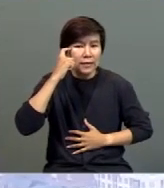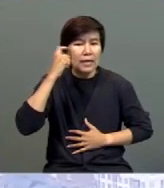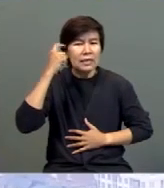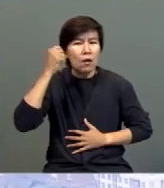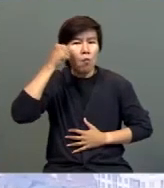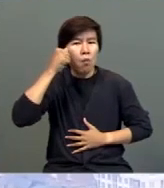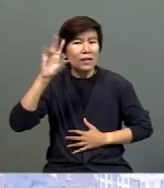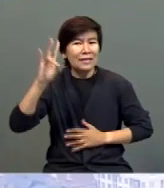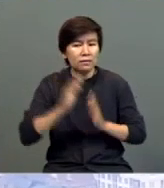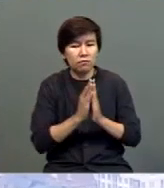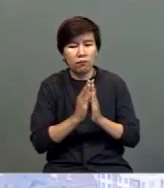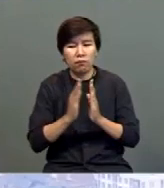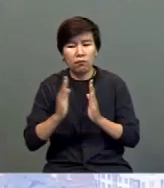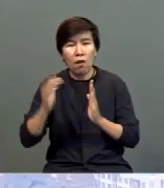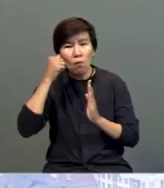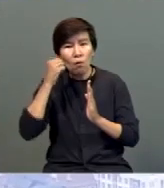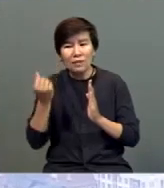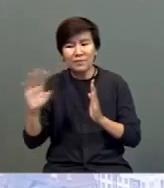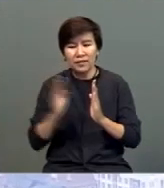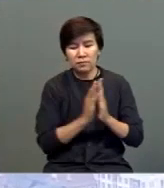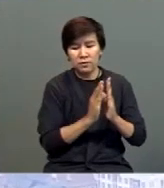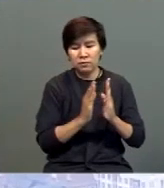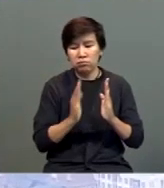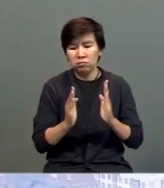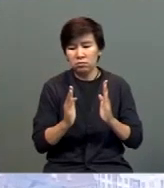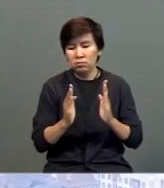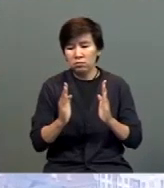แต่ส่วนตัวผมเองก็กังวลใจเหมือนกันแล้วชื่อว่าถ้าผู้ชมก็คงกังวลใจว่าในอีก7วันข้างหน้าหรือ 14